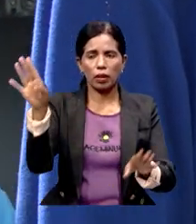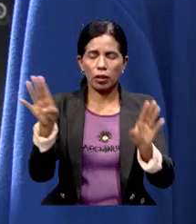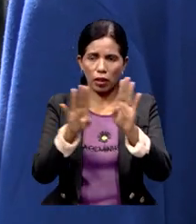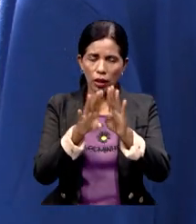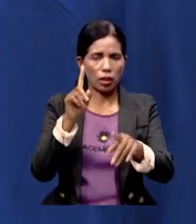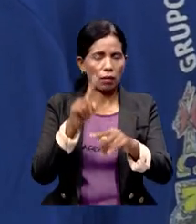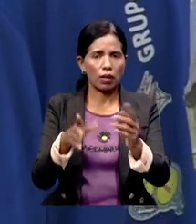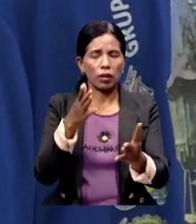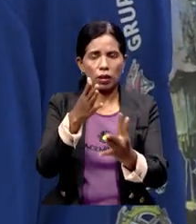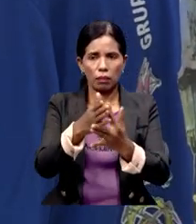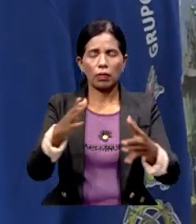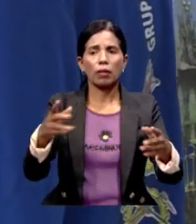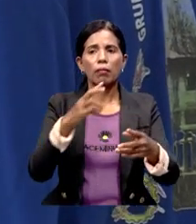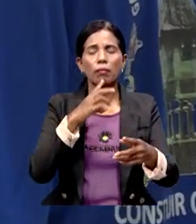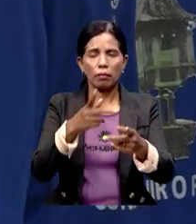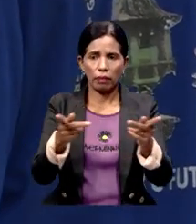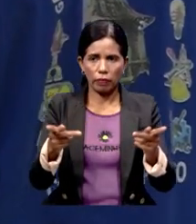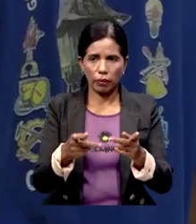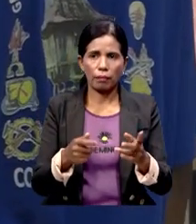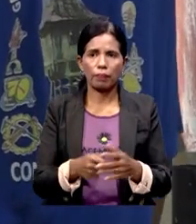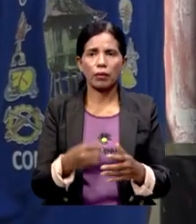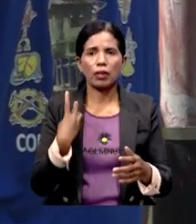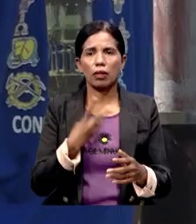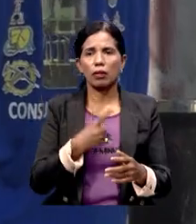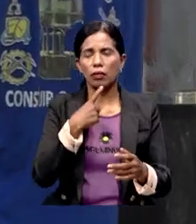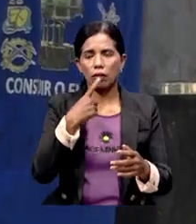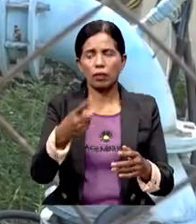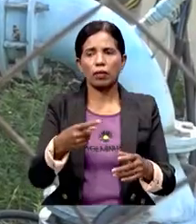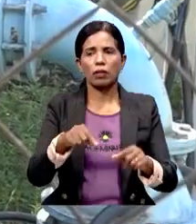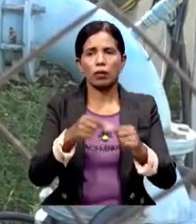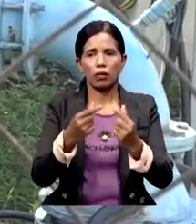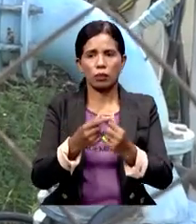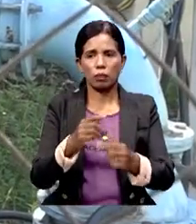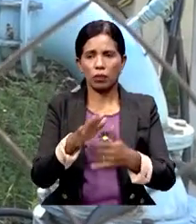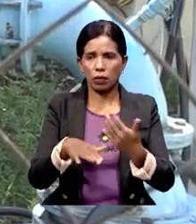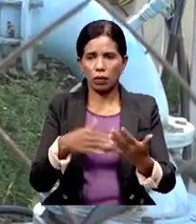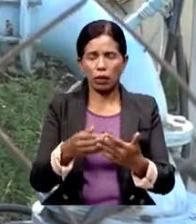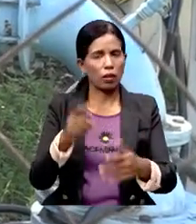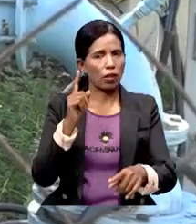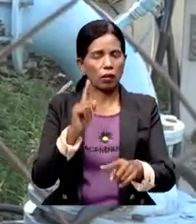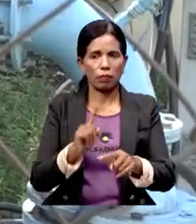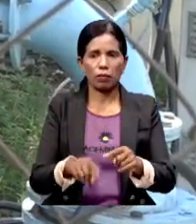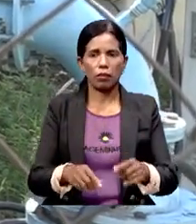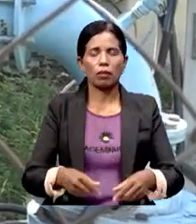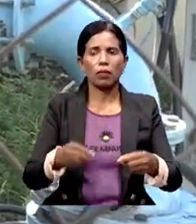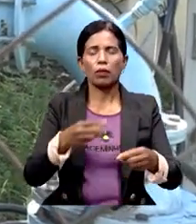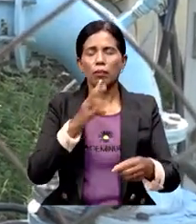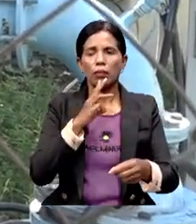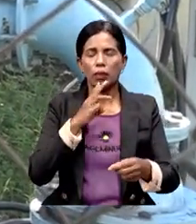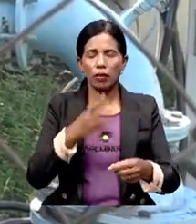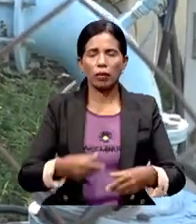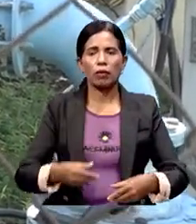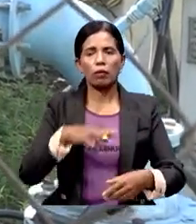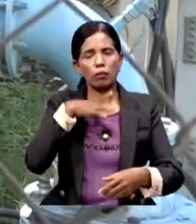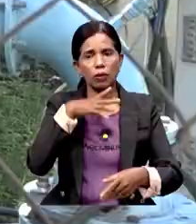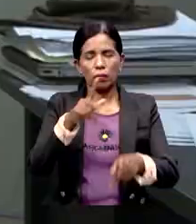tamba ita sistema. Ini nama kita orientasi ini ekipa teknik sira, peraturan bela fornisi B4R bayi ya itu yang